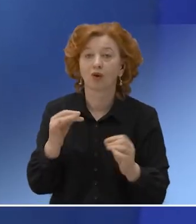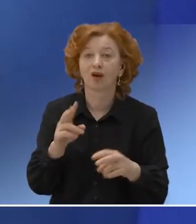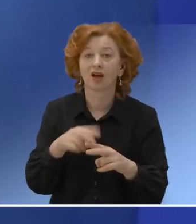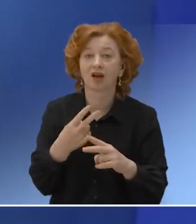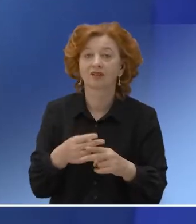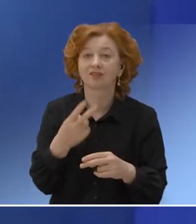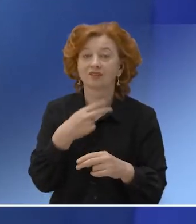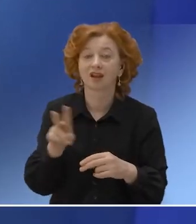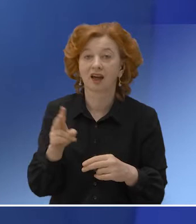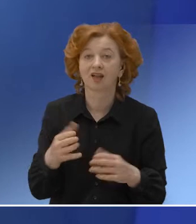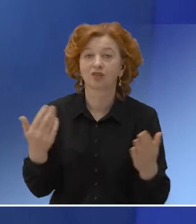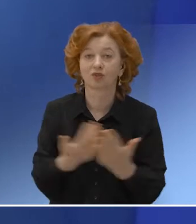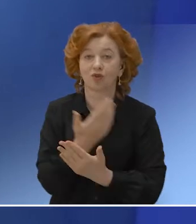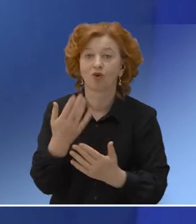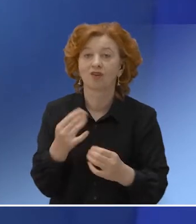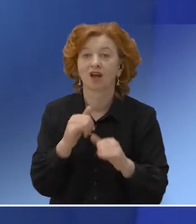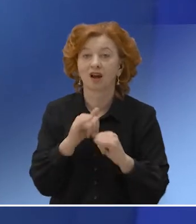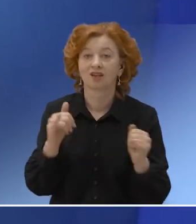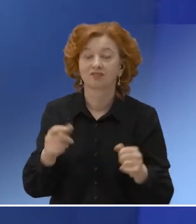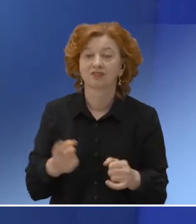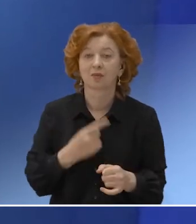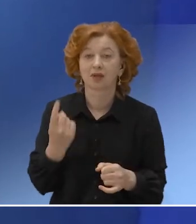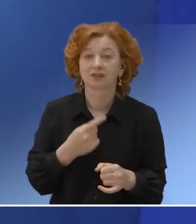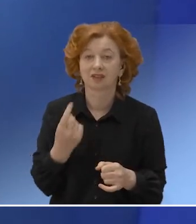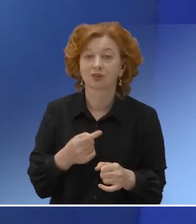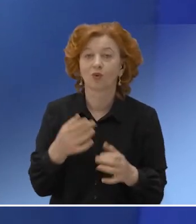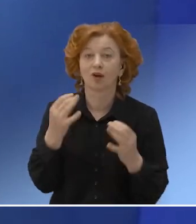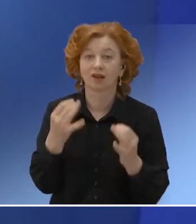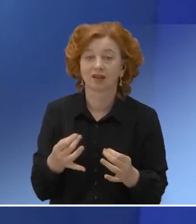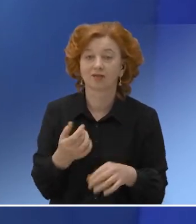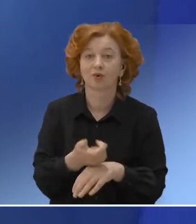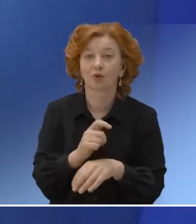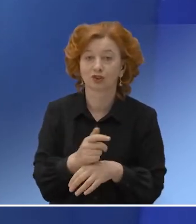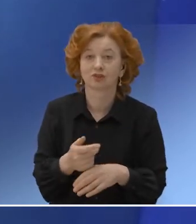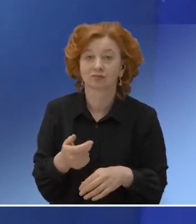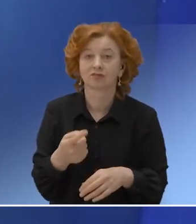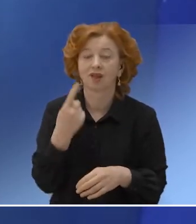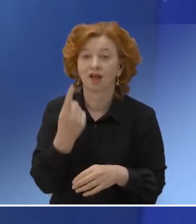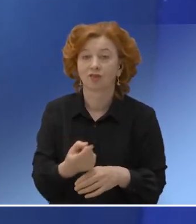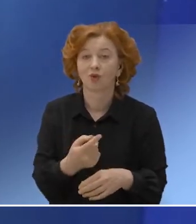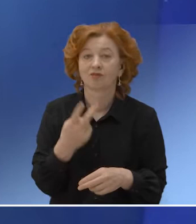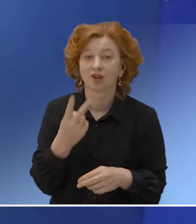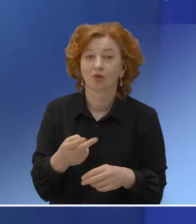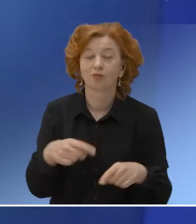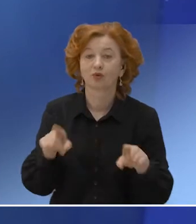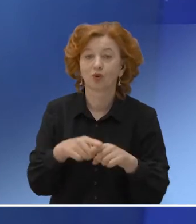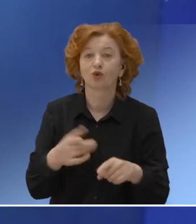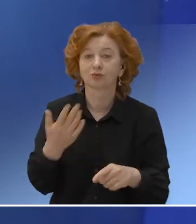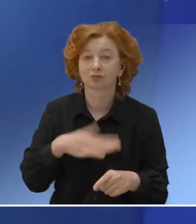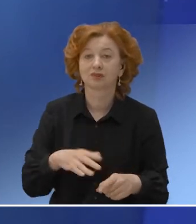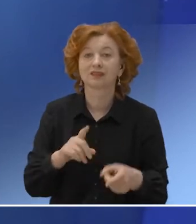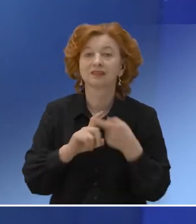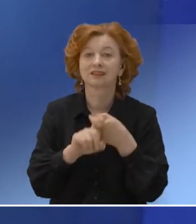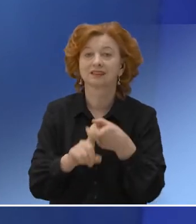освежает взгляд и... Как бы, когда сидишь в своей мастерской, концентрирован на одном, а